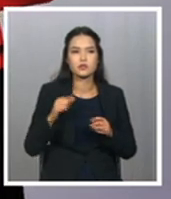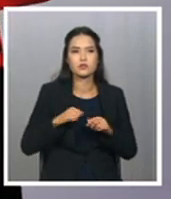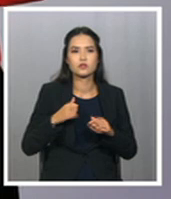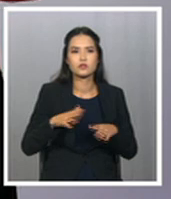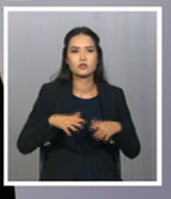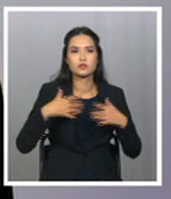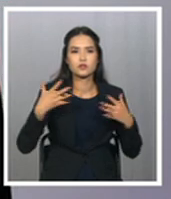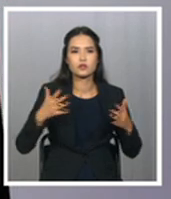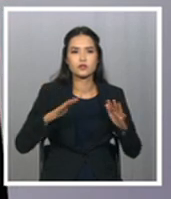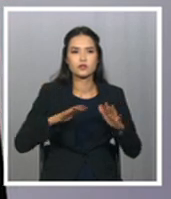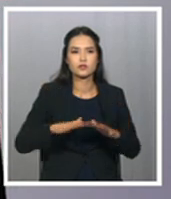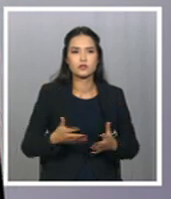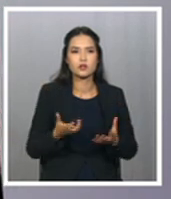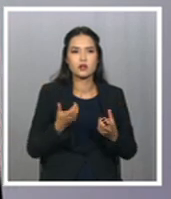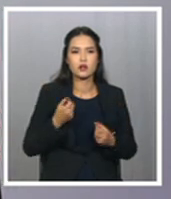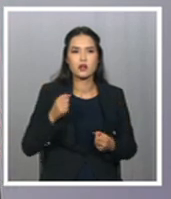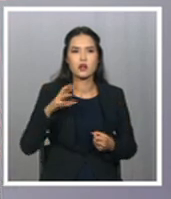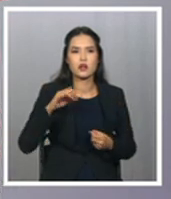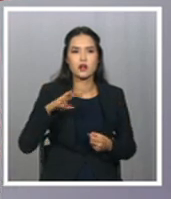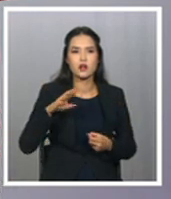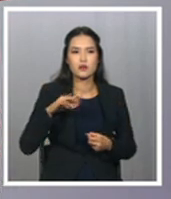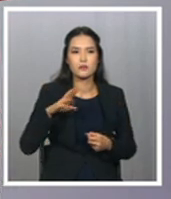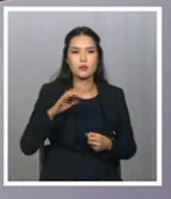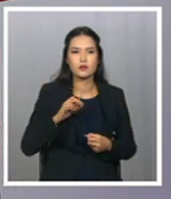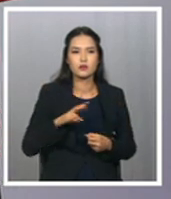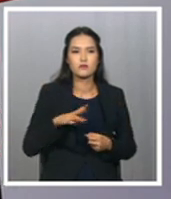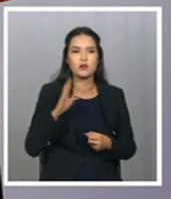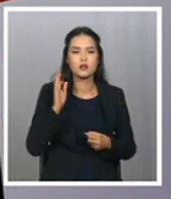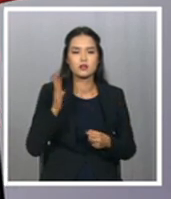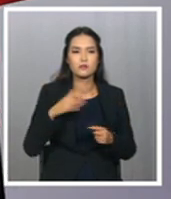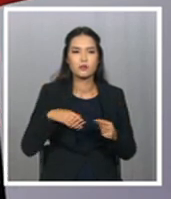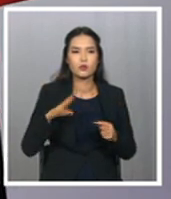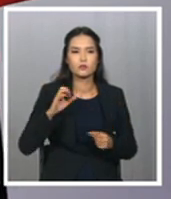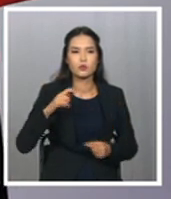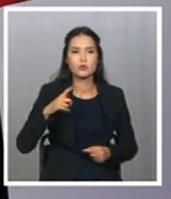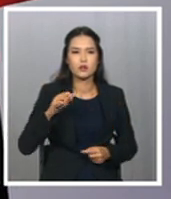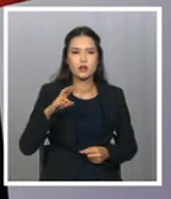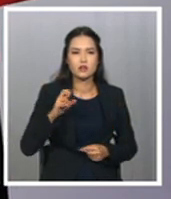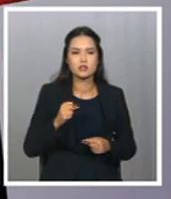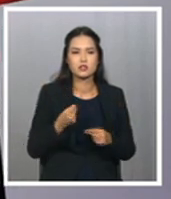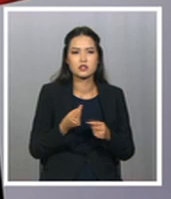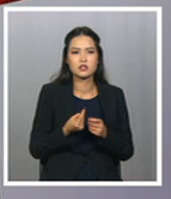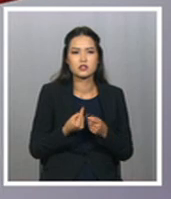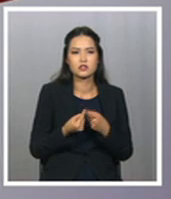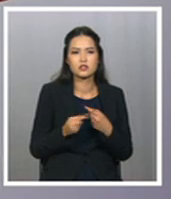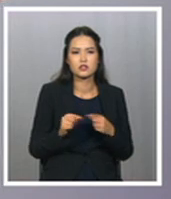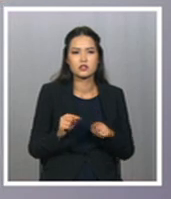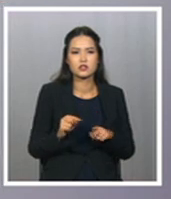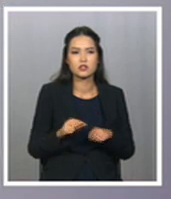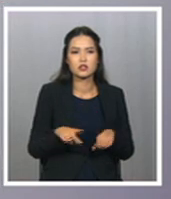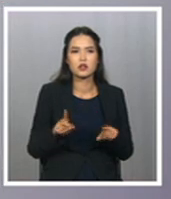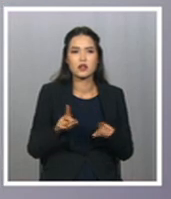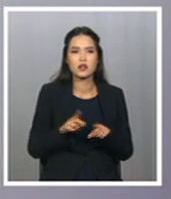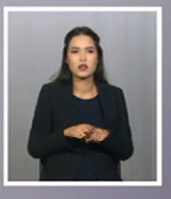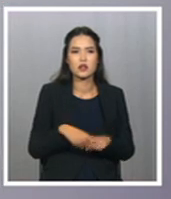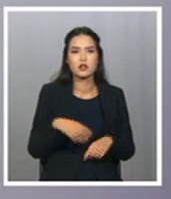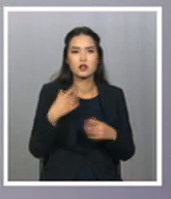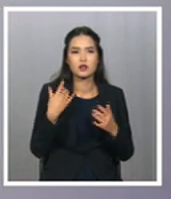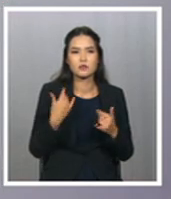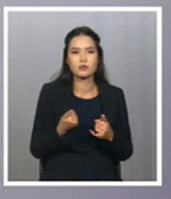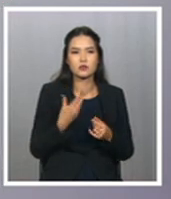алған Айтматовтың азаматтық тұлғасы да ерекше. Әсіресе, бүгінгі